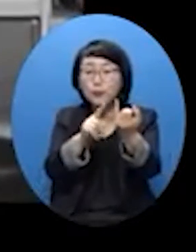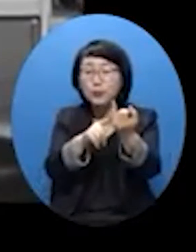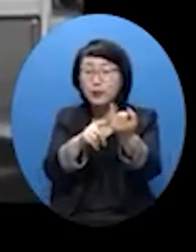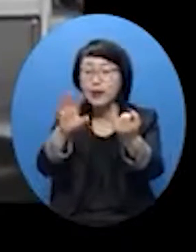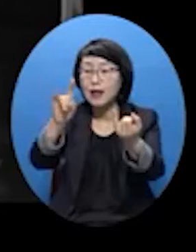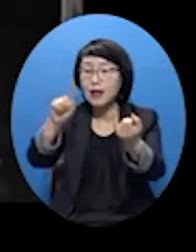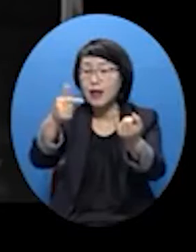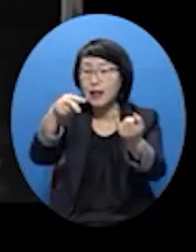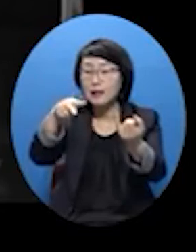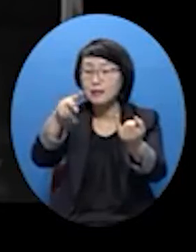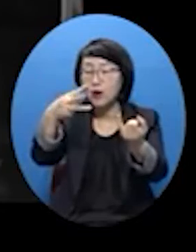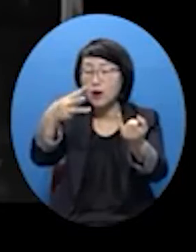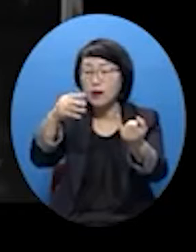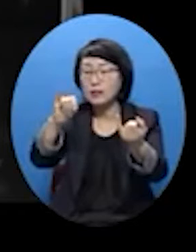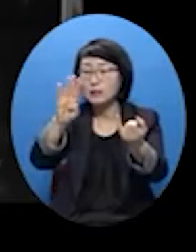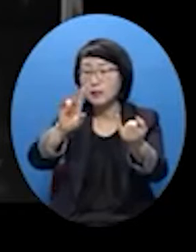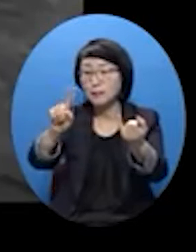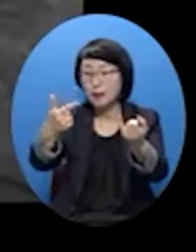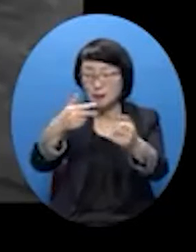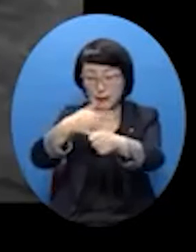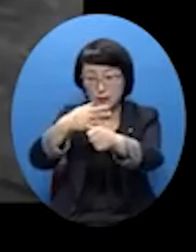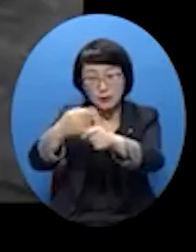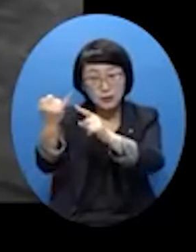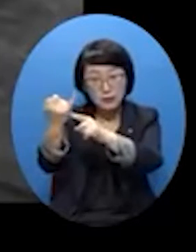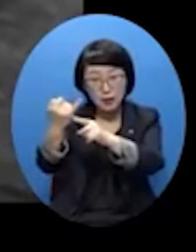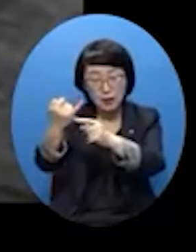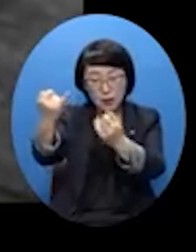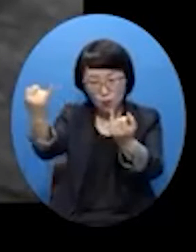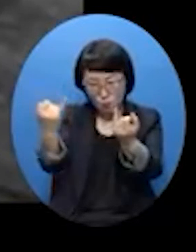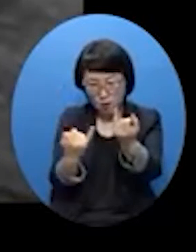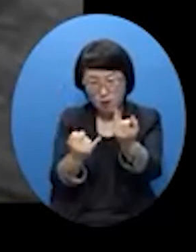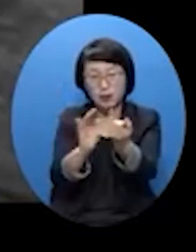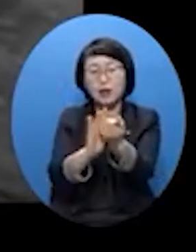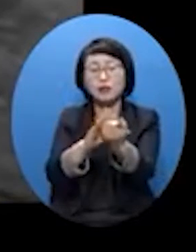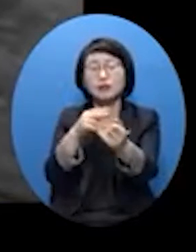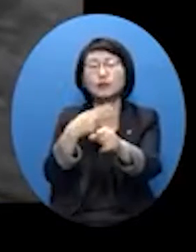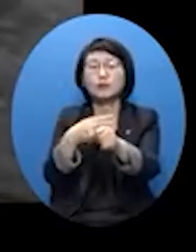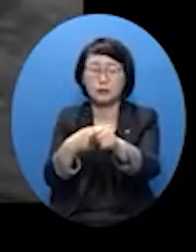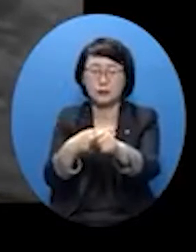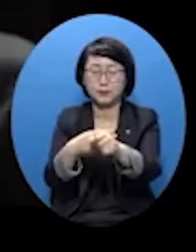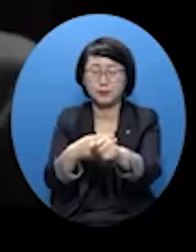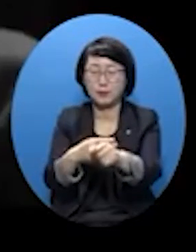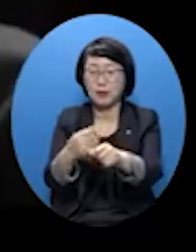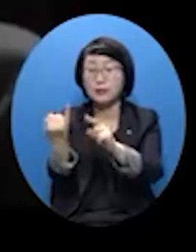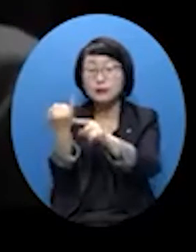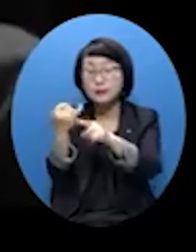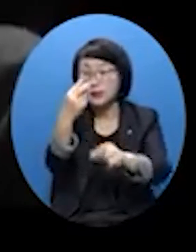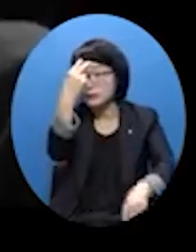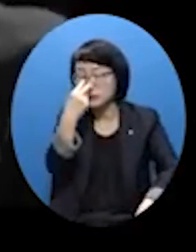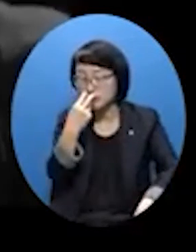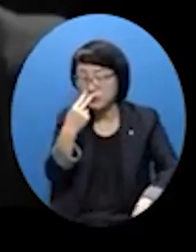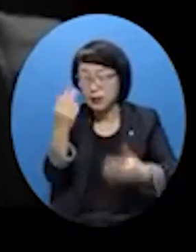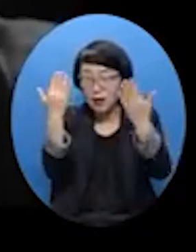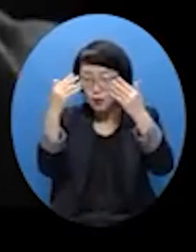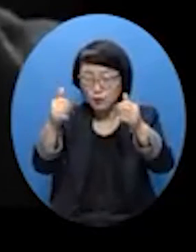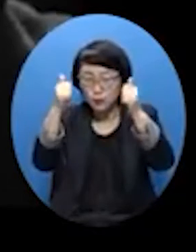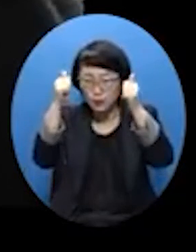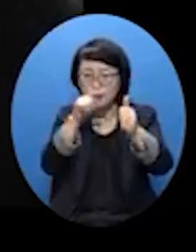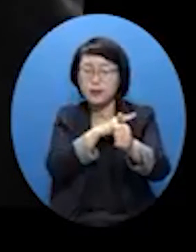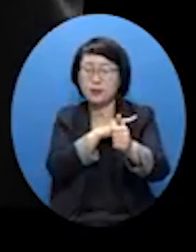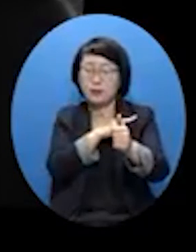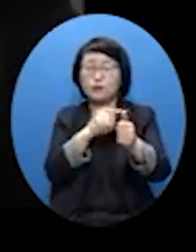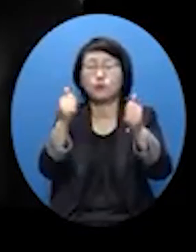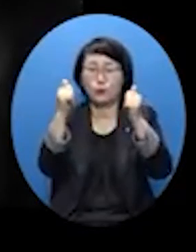앤 설리반이라고 하는 선생님이 가정교사로 오게 된 것입니다. 시각장애인 학교에 수석으로 졸업한 이 앤